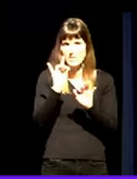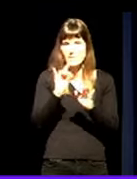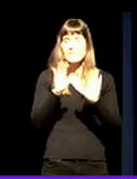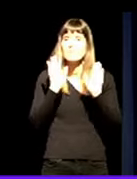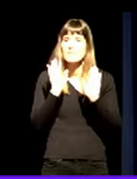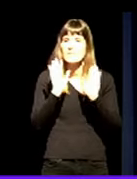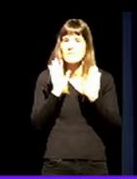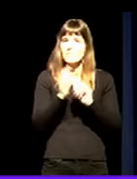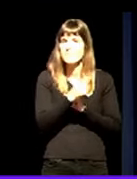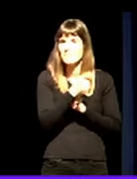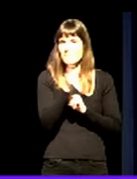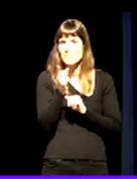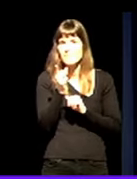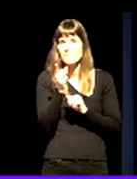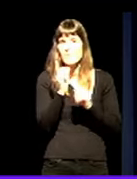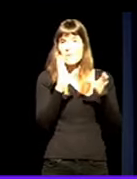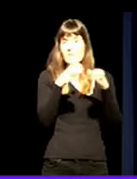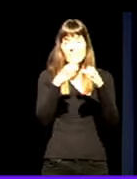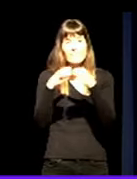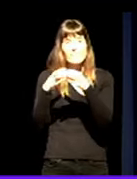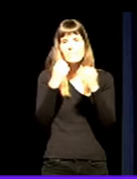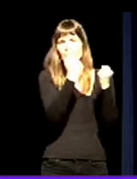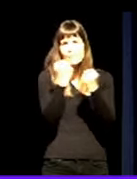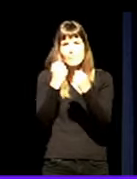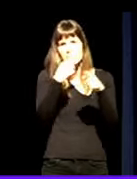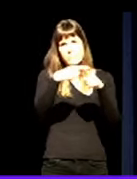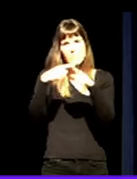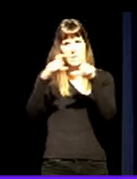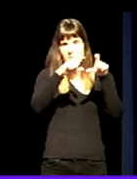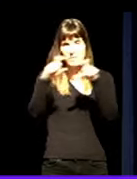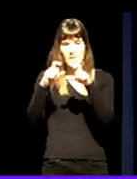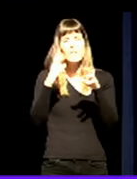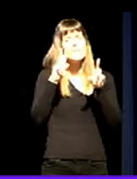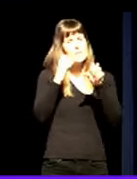beste enti dade, beste talde, honen ingurla nari direnak.